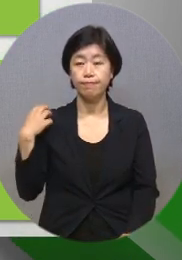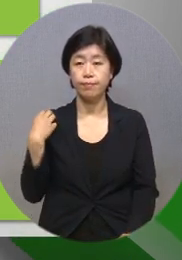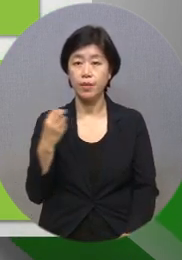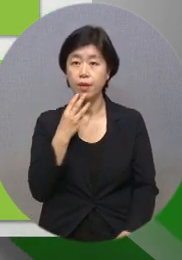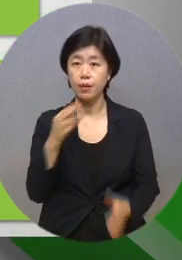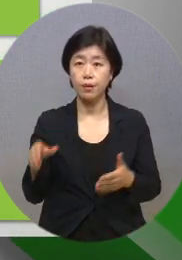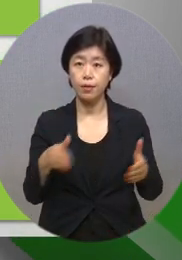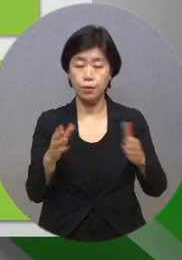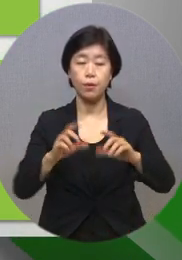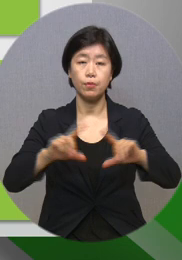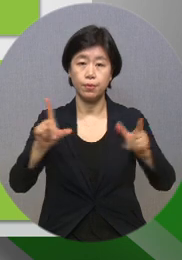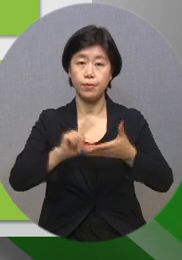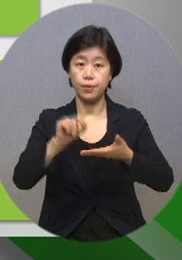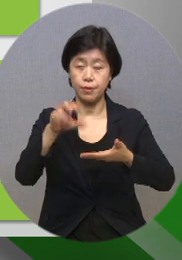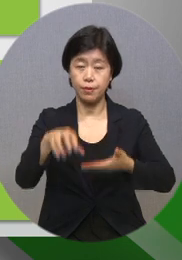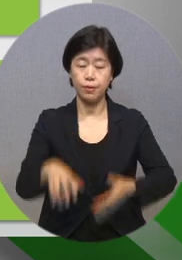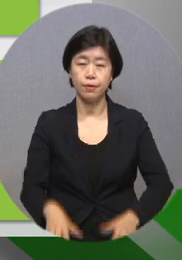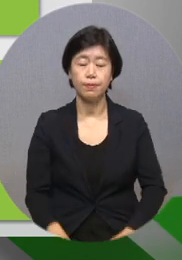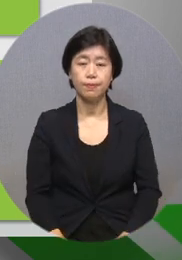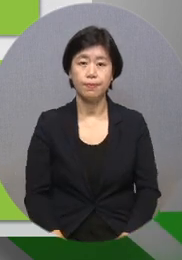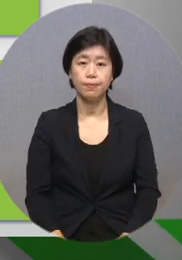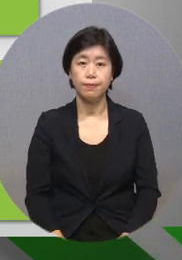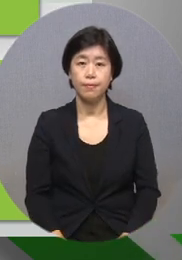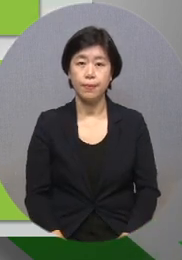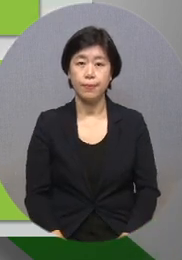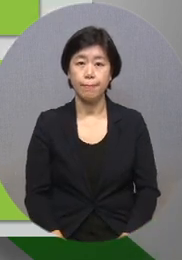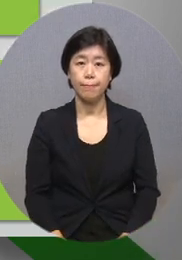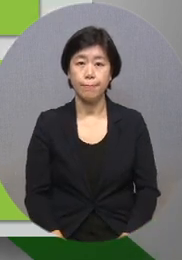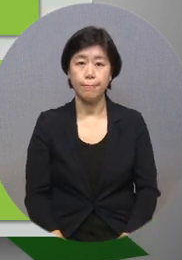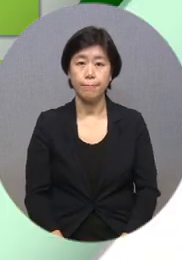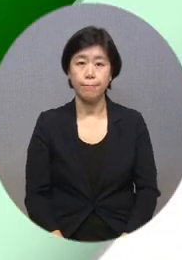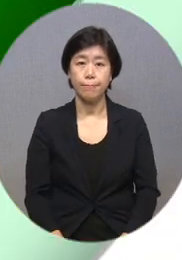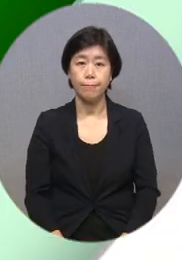담당지사는 경기 동부지사입니다.